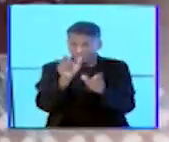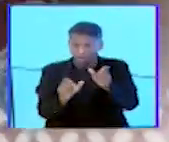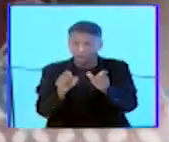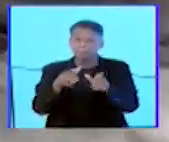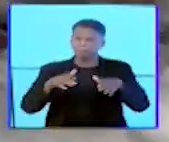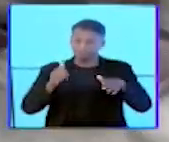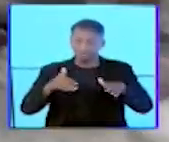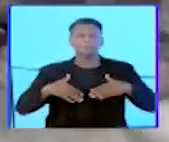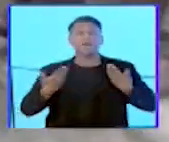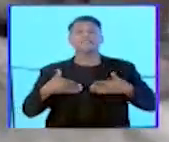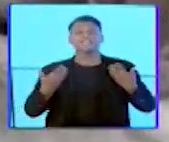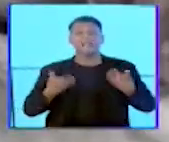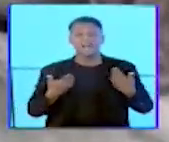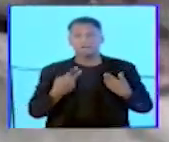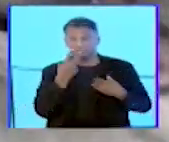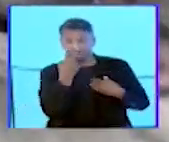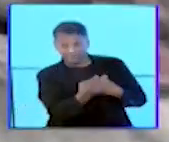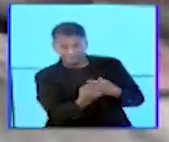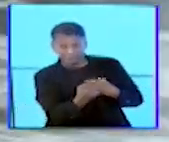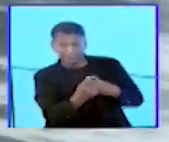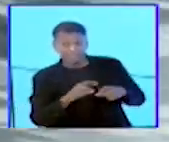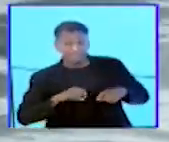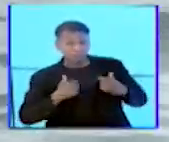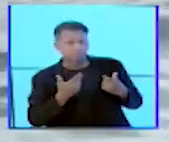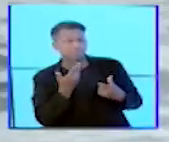segala kesederhanaan yang ada.